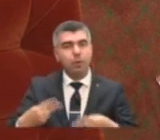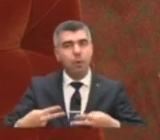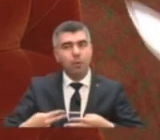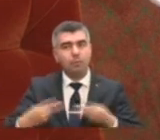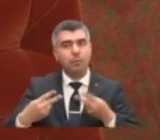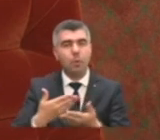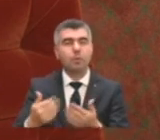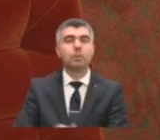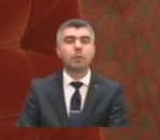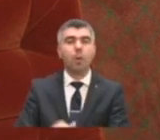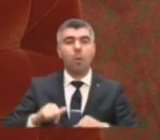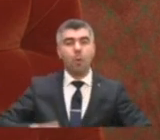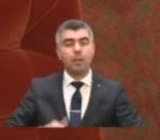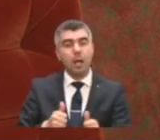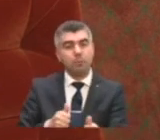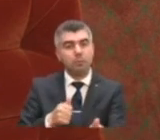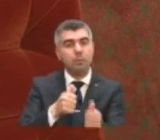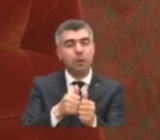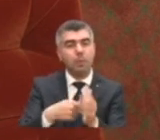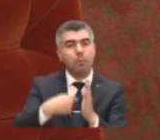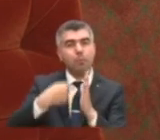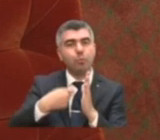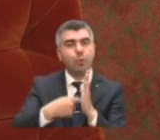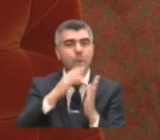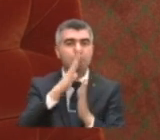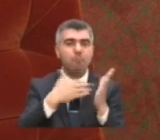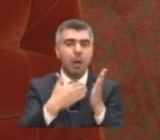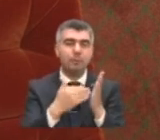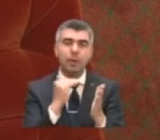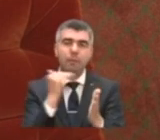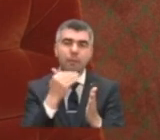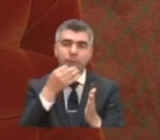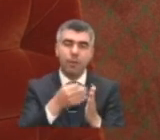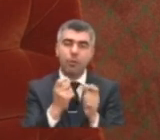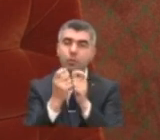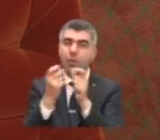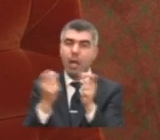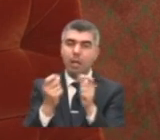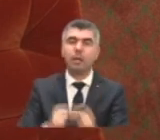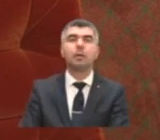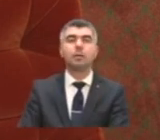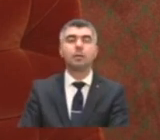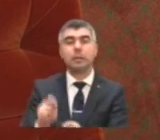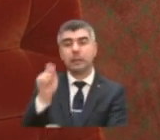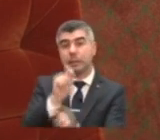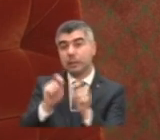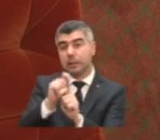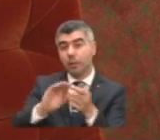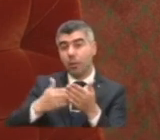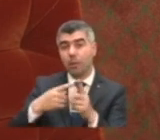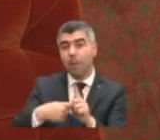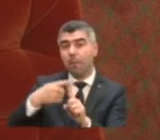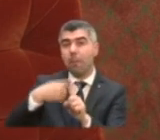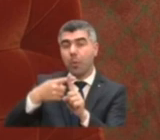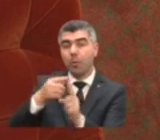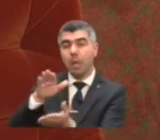كتعمل الوزاره على مواكبه الانجاز المشاريع المبرمجه والتسريع ديالها من طرف الخواص لانجاز القدره الاجماليه اضافيه للتخزين